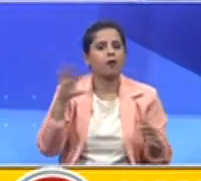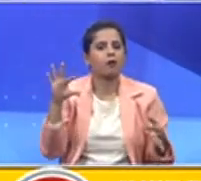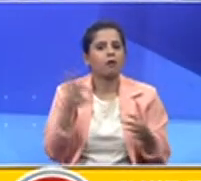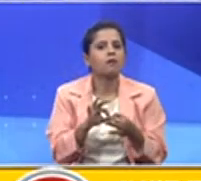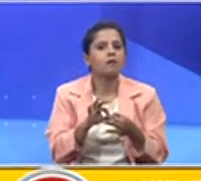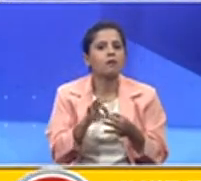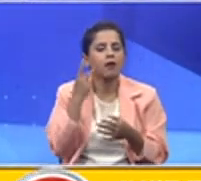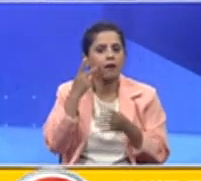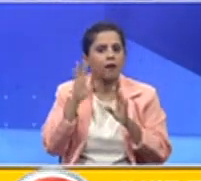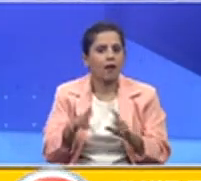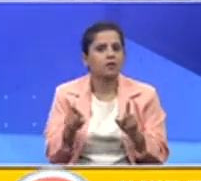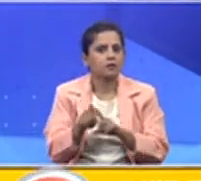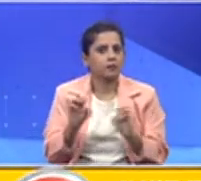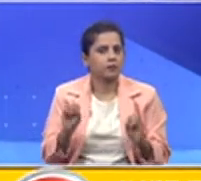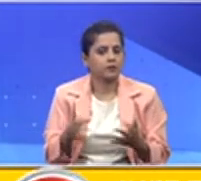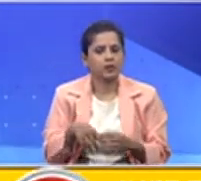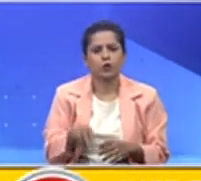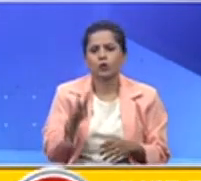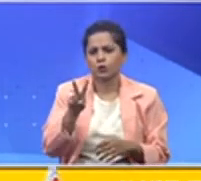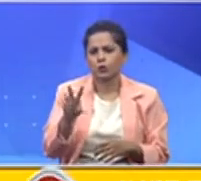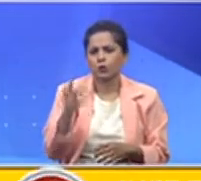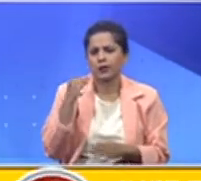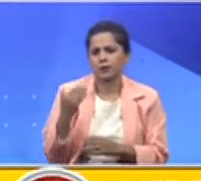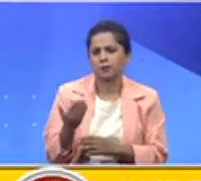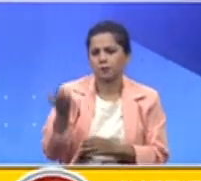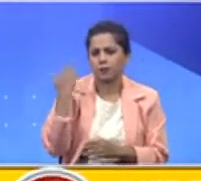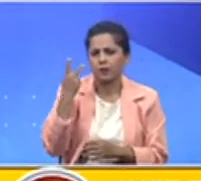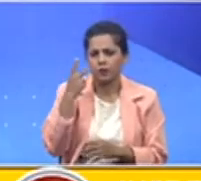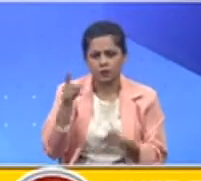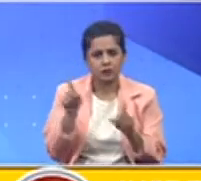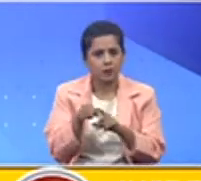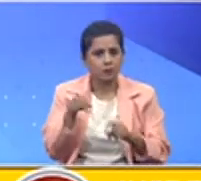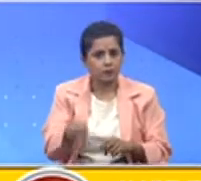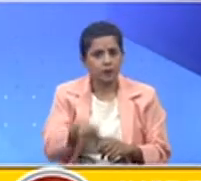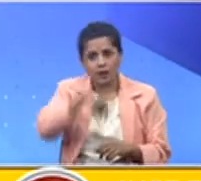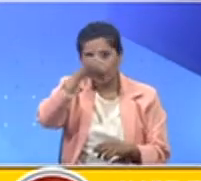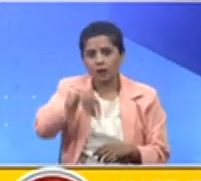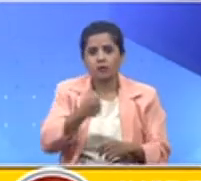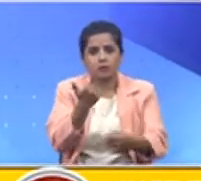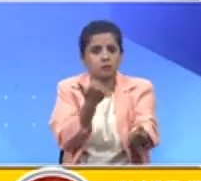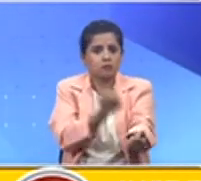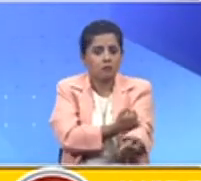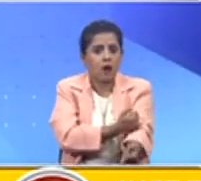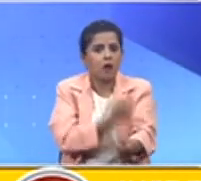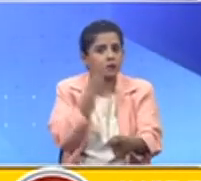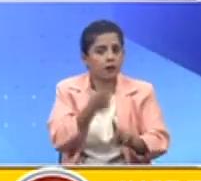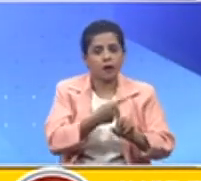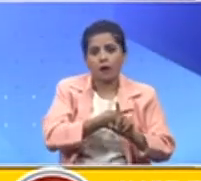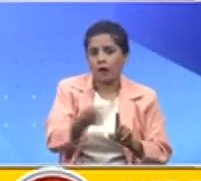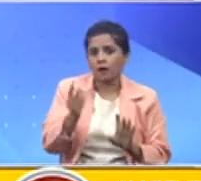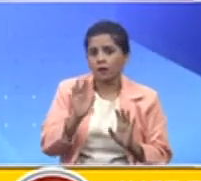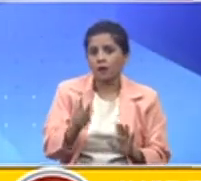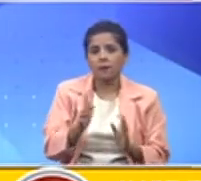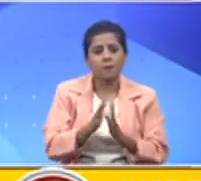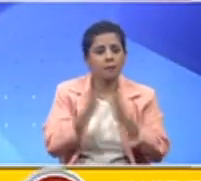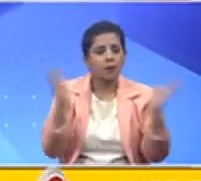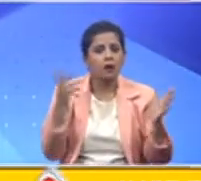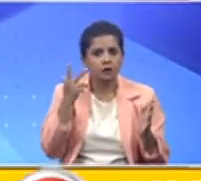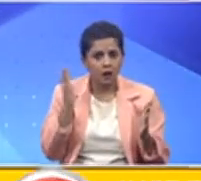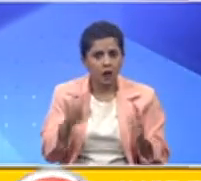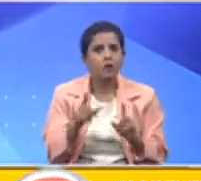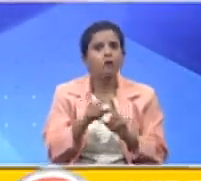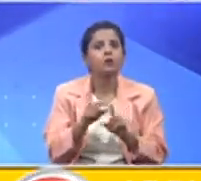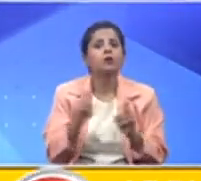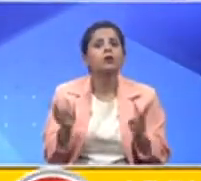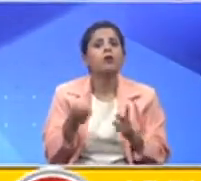गया है दो हफ्ते पहले ही भारत ने ड्रक्स के खिराब बहुत बड़ी कारवाई